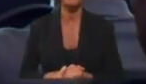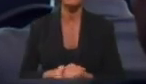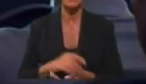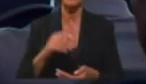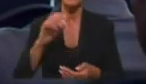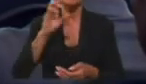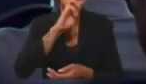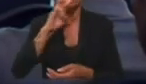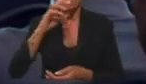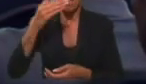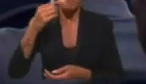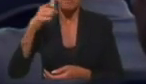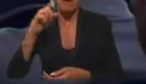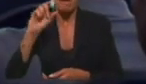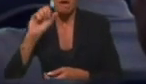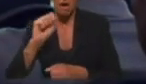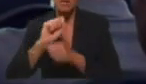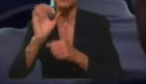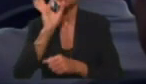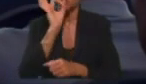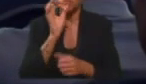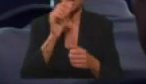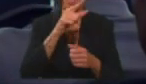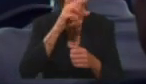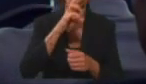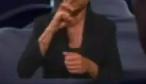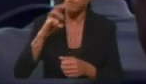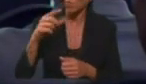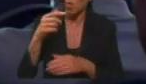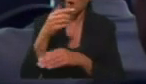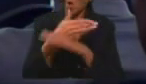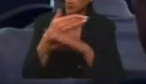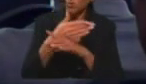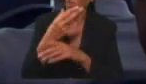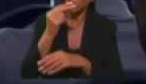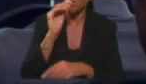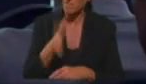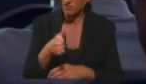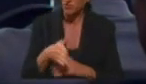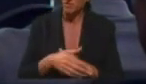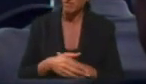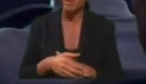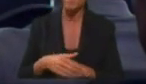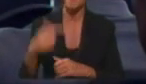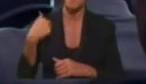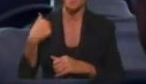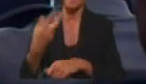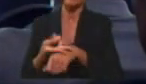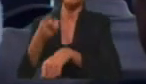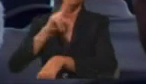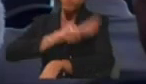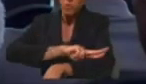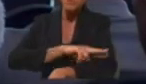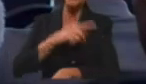MDA jest właściwą stroną, na której mogę dokonać płatności, czy nikt mnie nie oszuka. Tak, no jestem z Poznania,